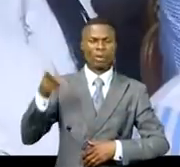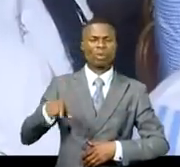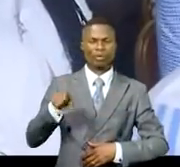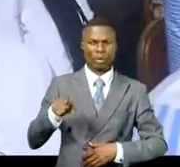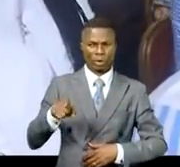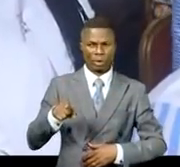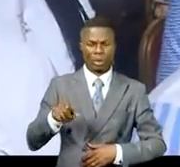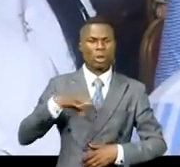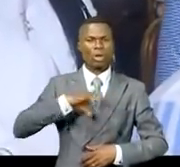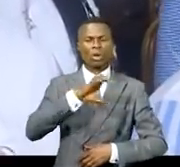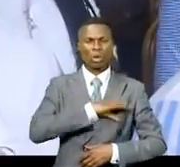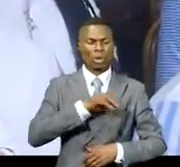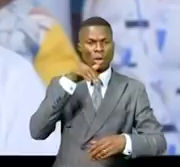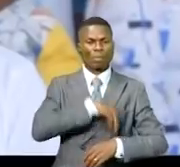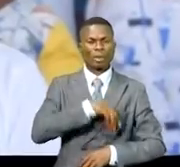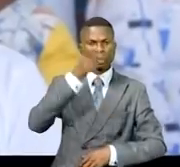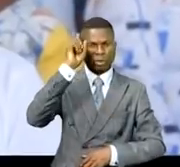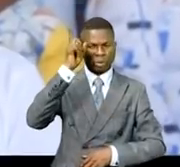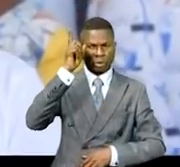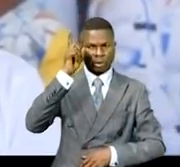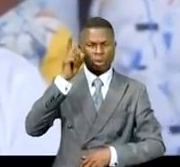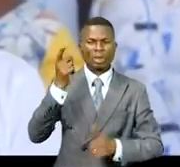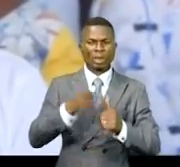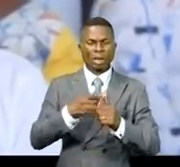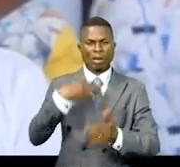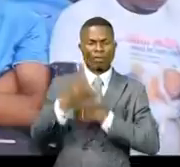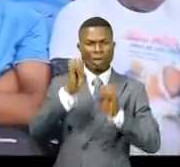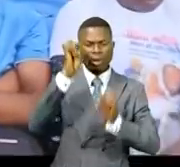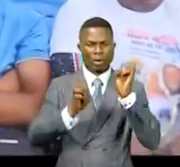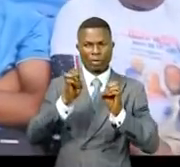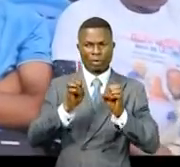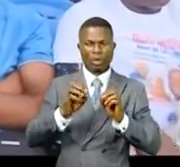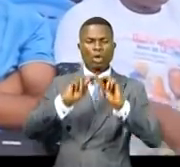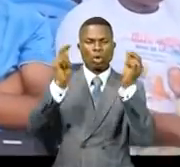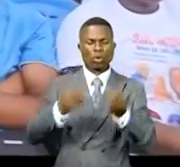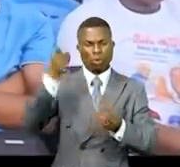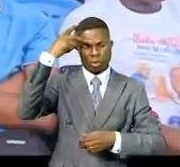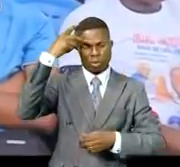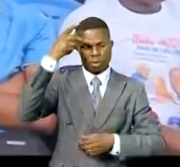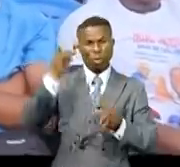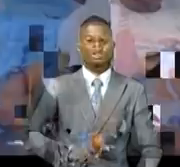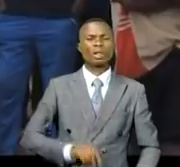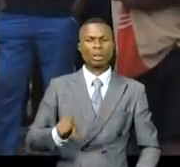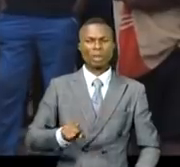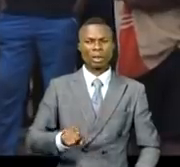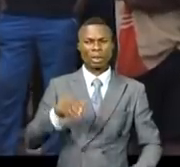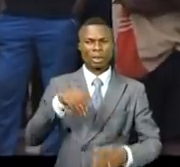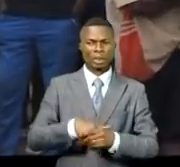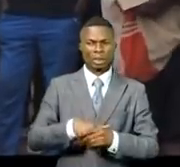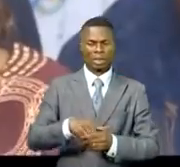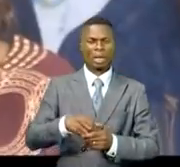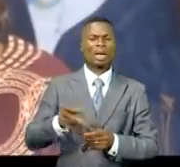Ce comité a pour mission, entre autres, de rallumer la flamme du parti cher à Félix Antoine Tshisekedi dans cette